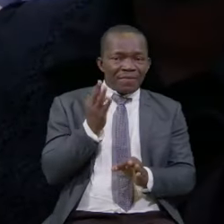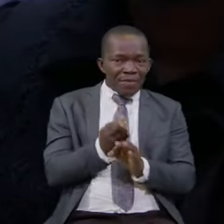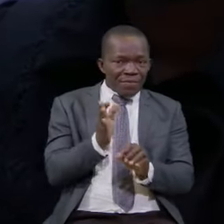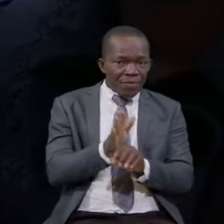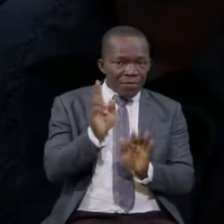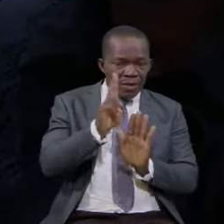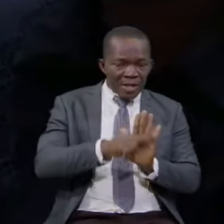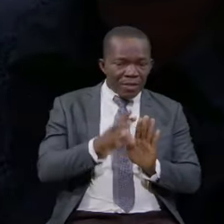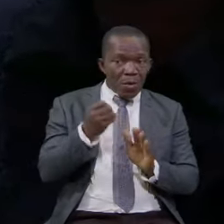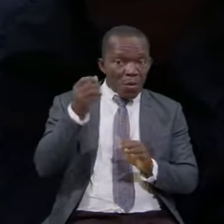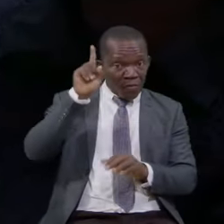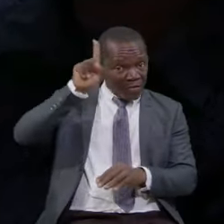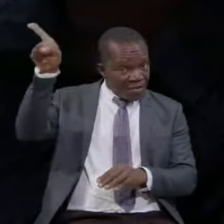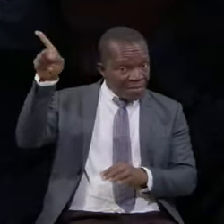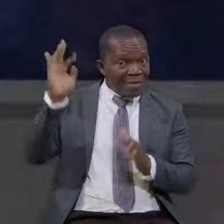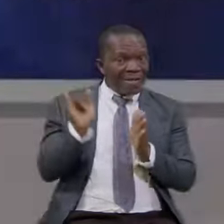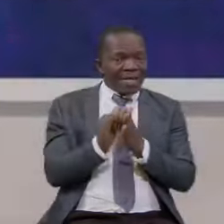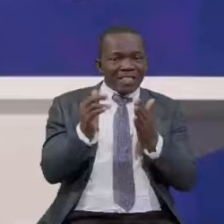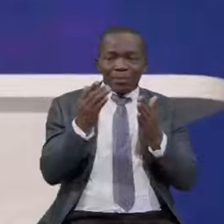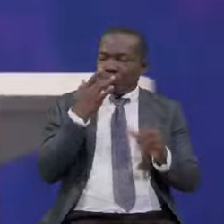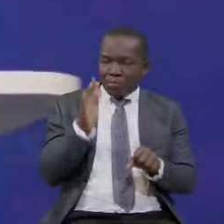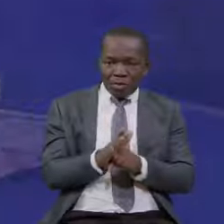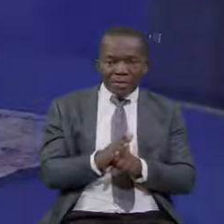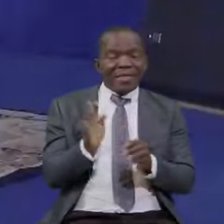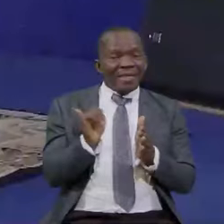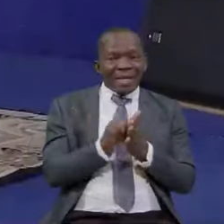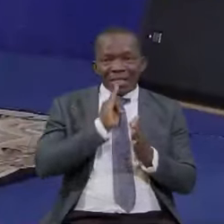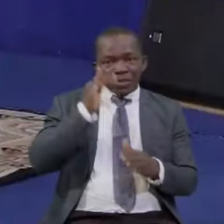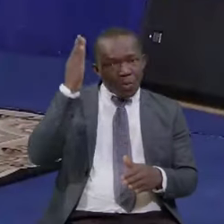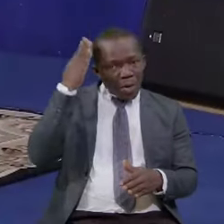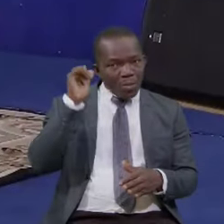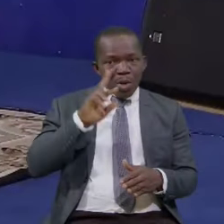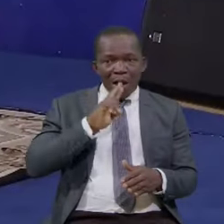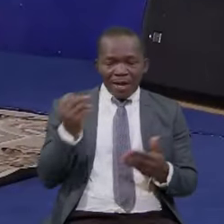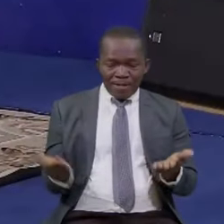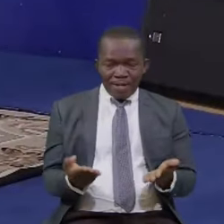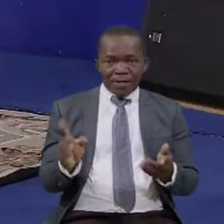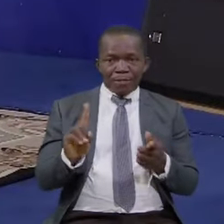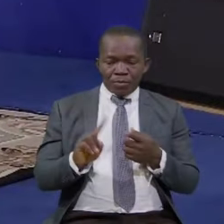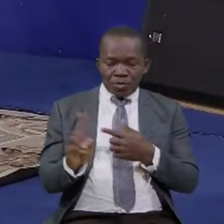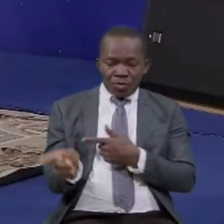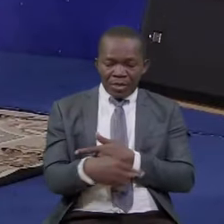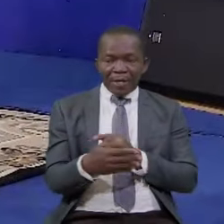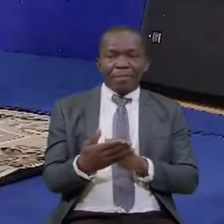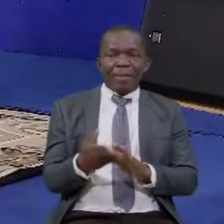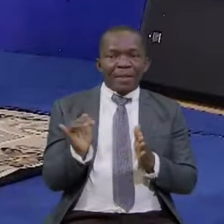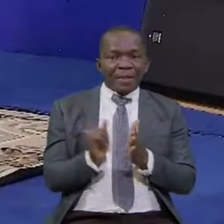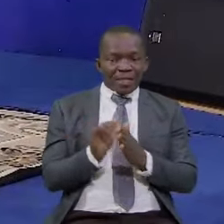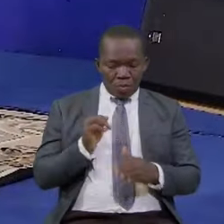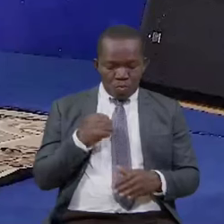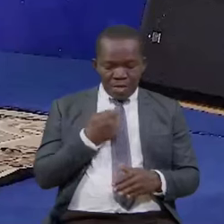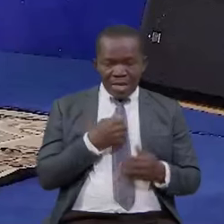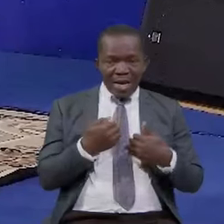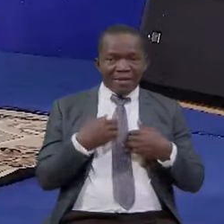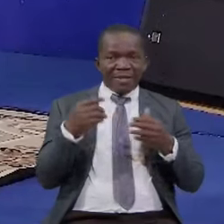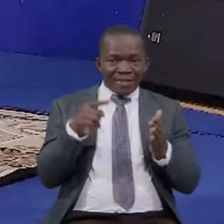promesse et voilà pourquoi nous sommes là aujourd'hui et je veux juste rappeler que nous avons cette ce mandat